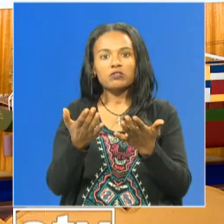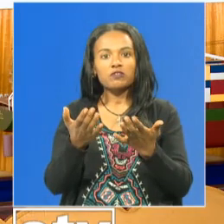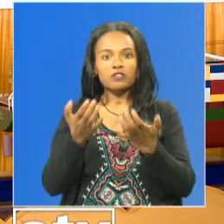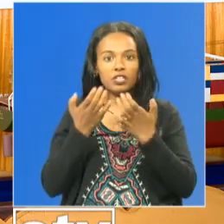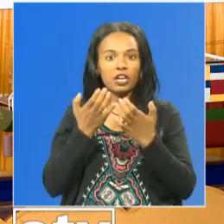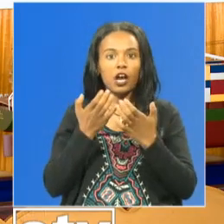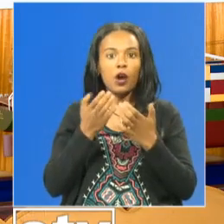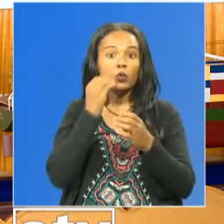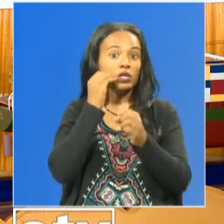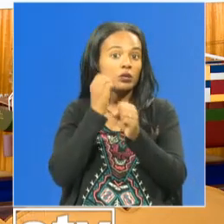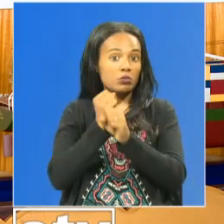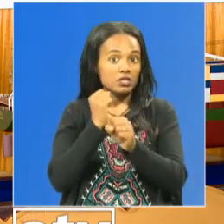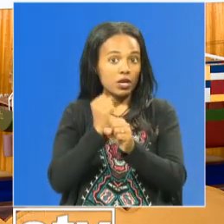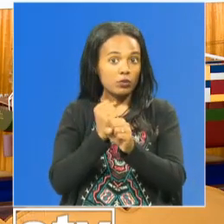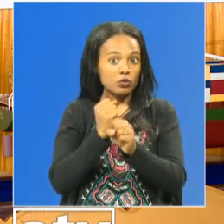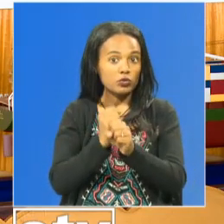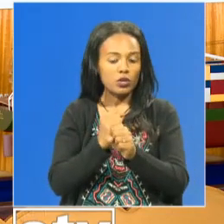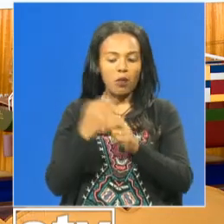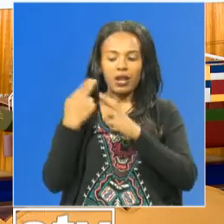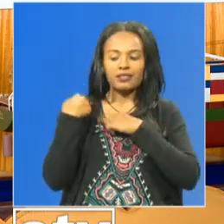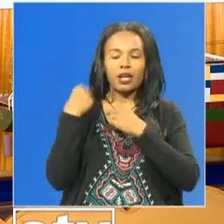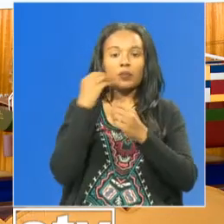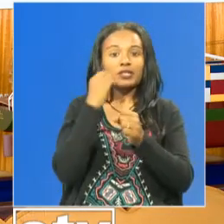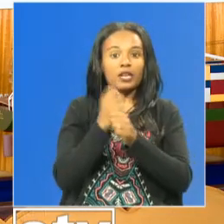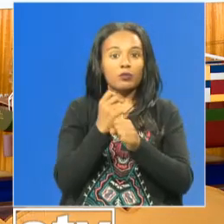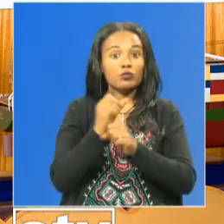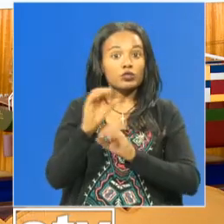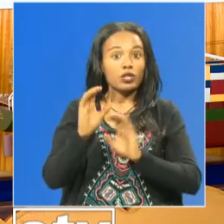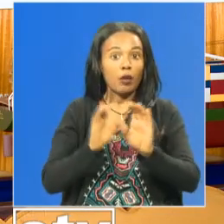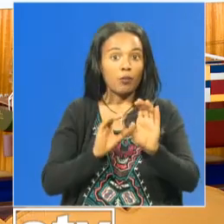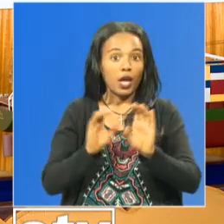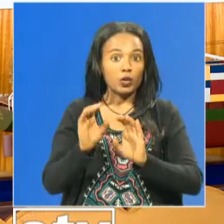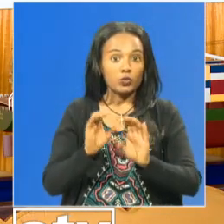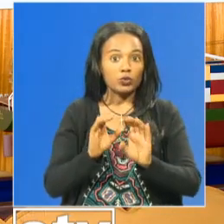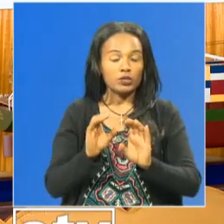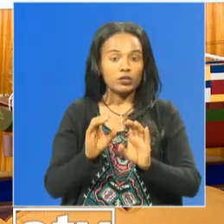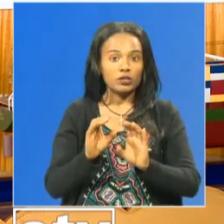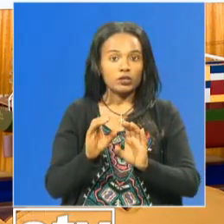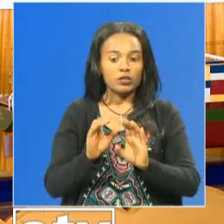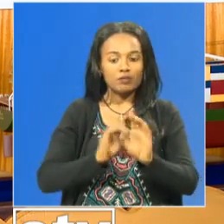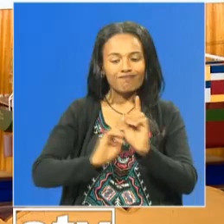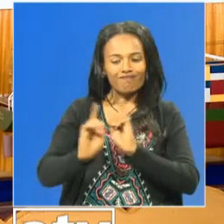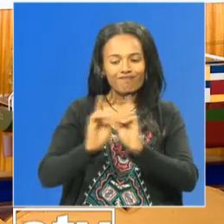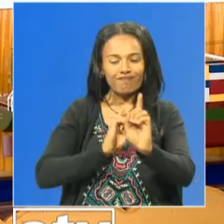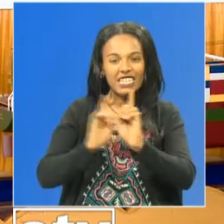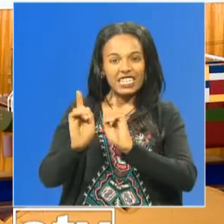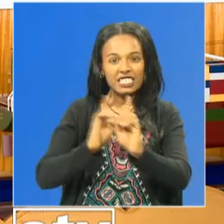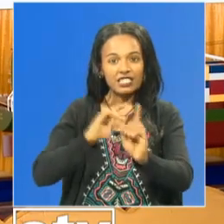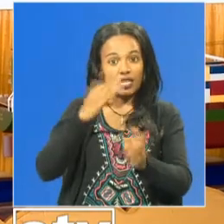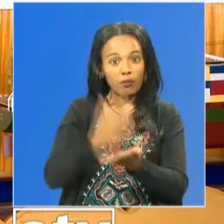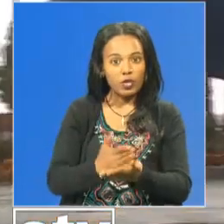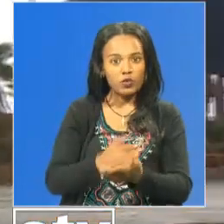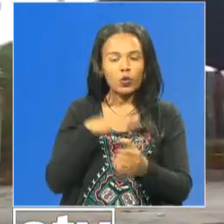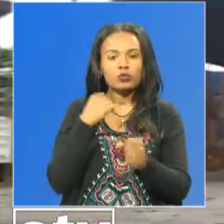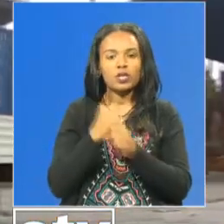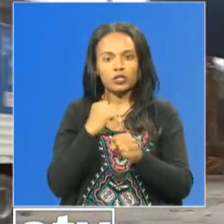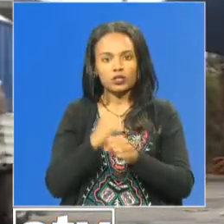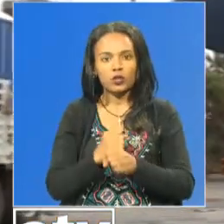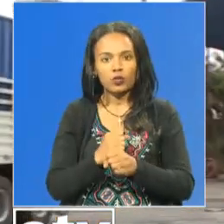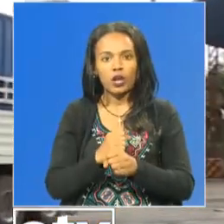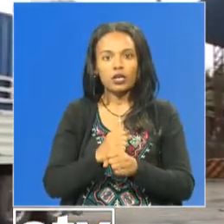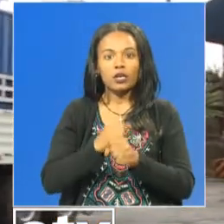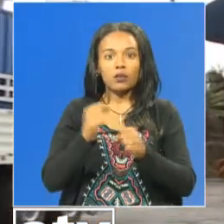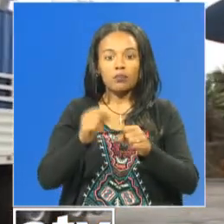ወደ መስሪያ ቤቶች ለባለስልጣን መስሪያ ቤቶች የሚያደርጉትን ምልልስ የሚያስቀር ስራ ተሰርቷል።